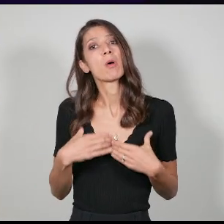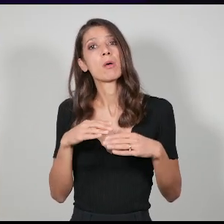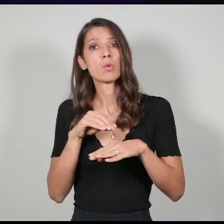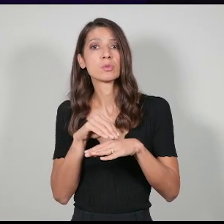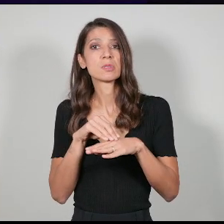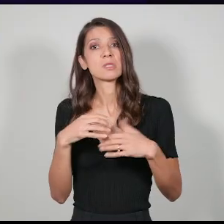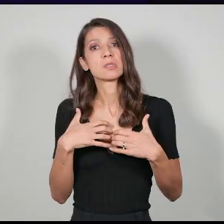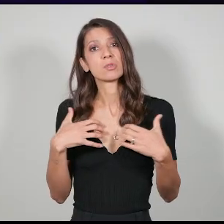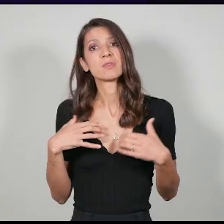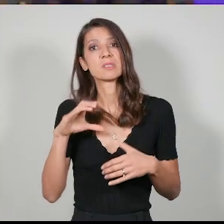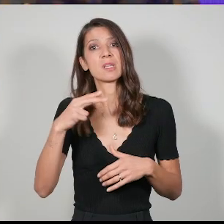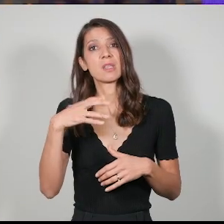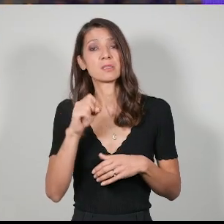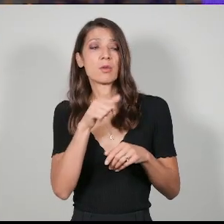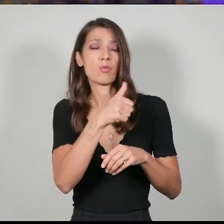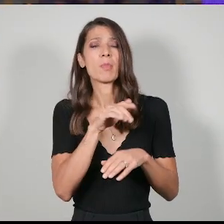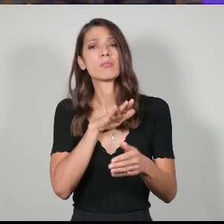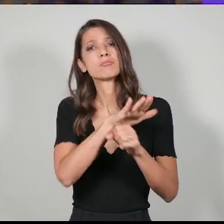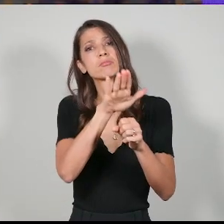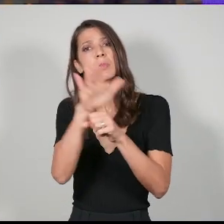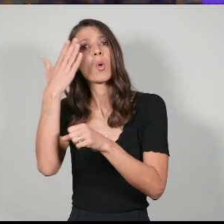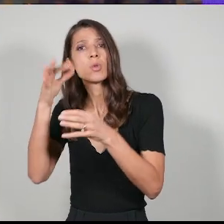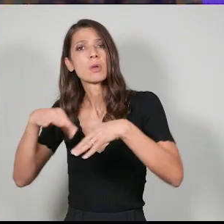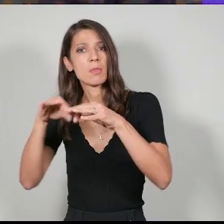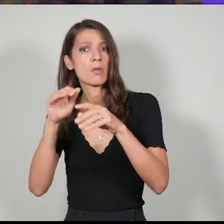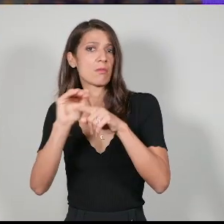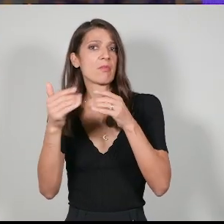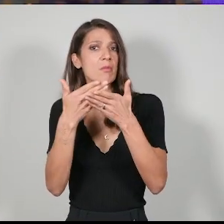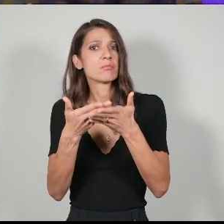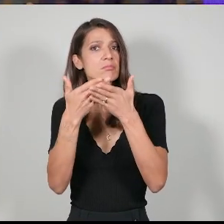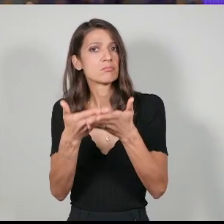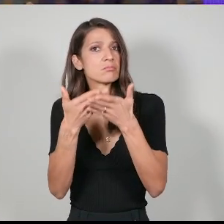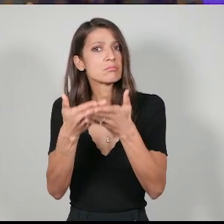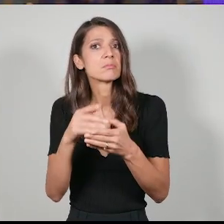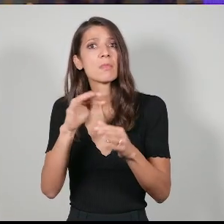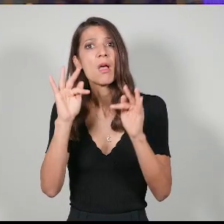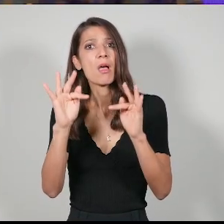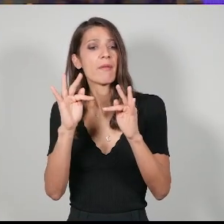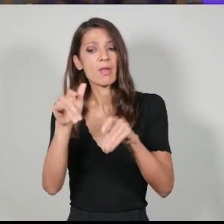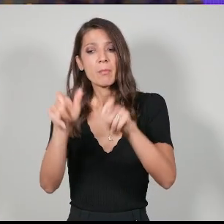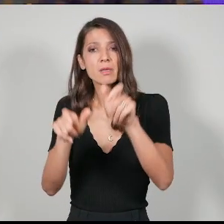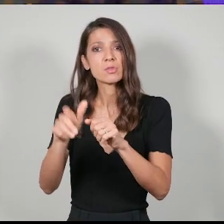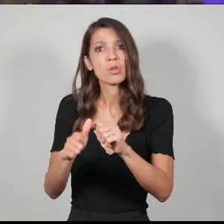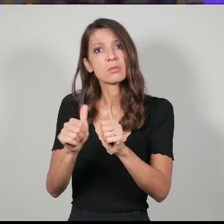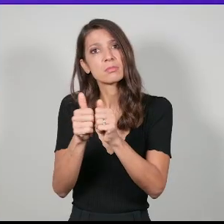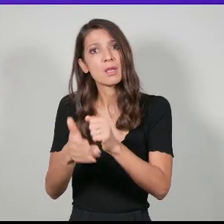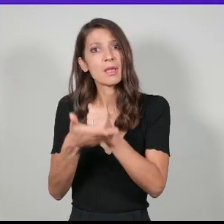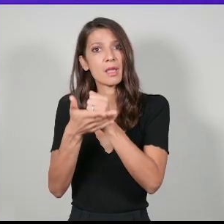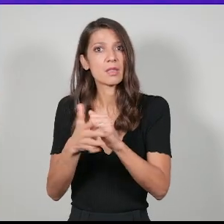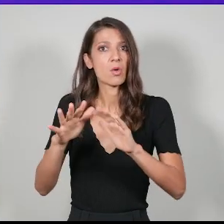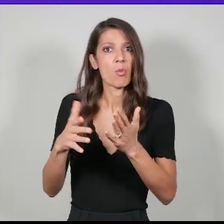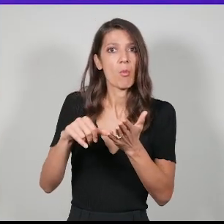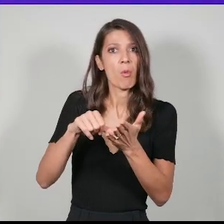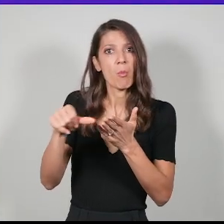d'autres pays aussi, et notamment une étude récente que vous avez portée sur la monétarisation de ces personnes aidantes. On en